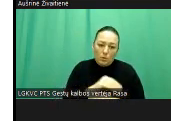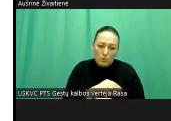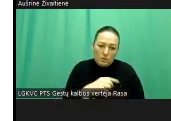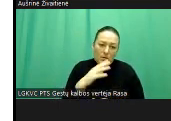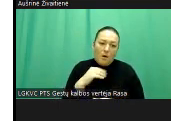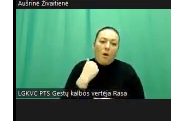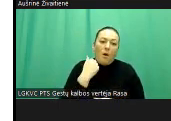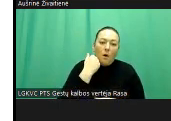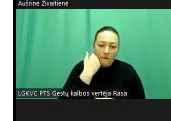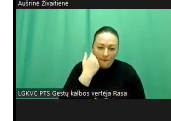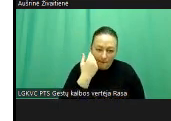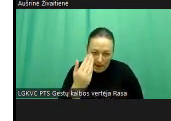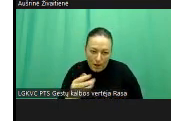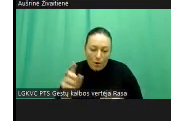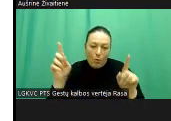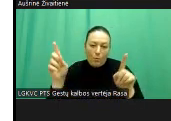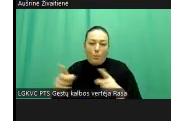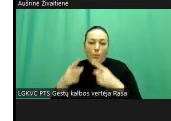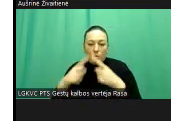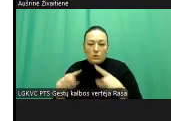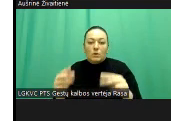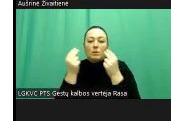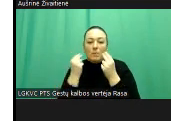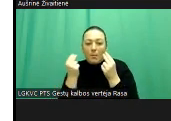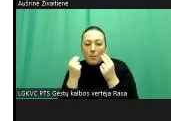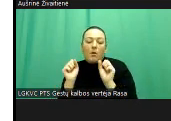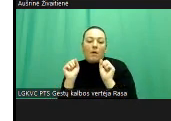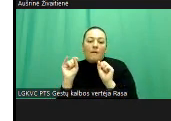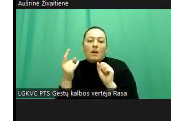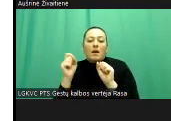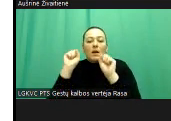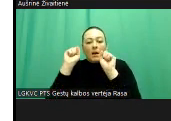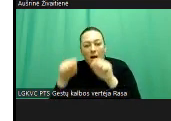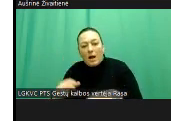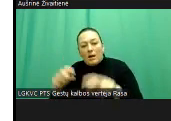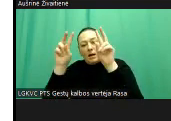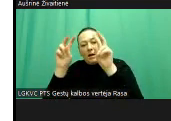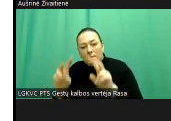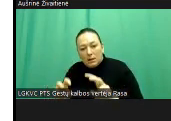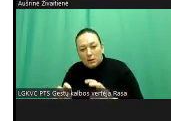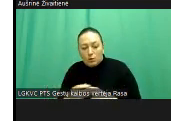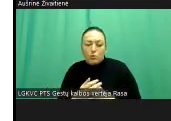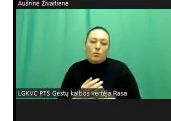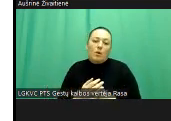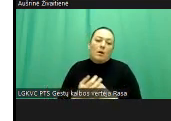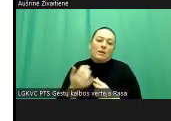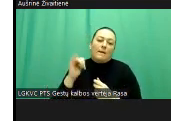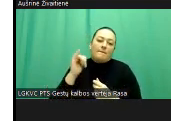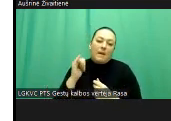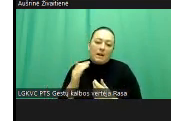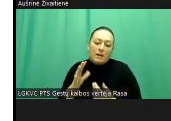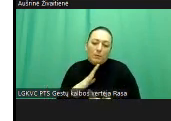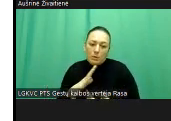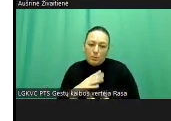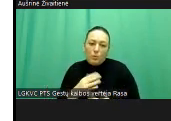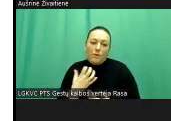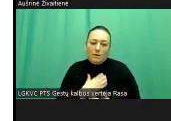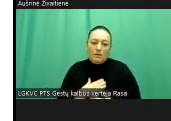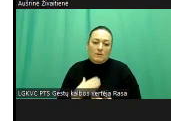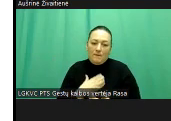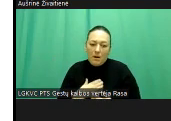to muzikos pamokos metu mokiniai gali analizuoti ir tirti įsitikinimus bei vertybės, kurios buvo aktualios